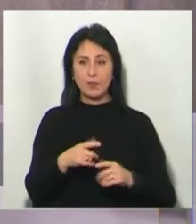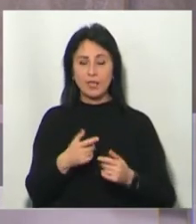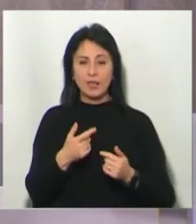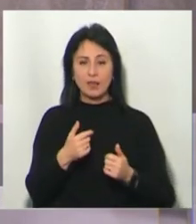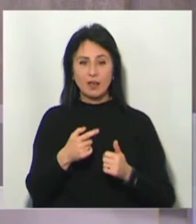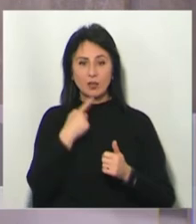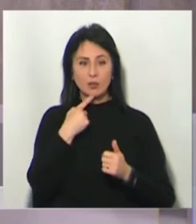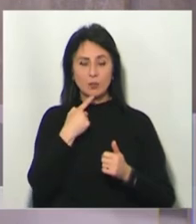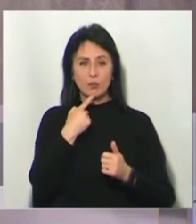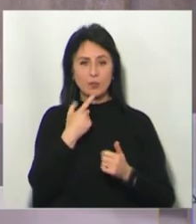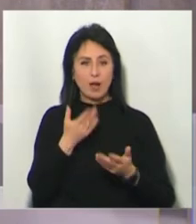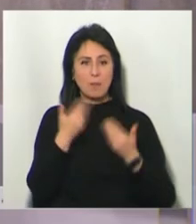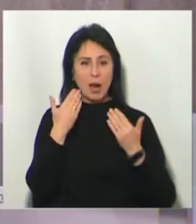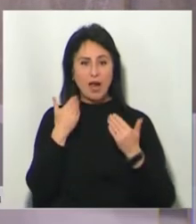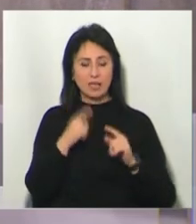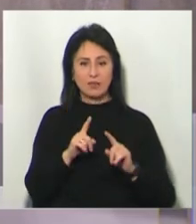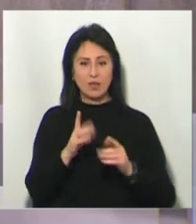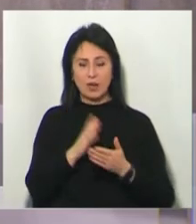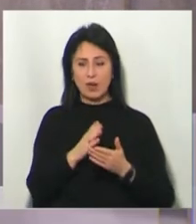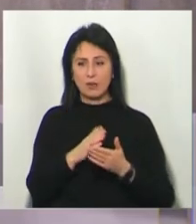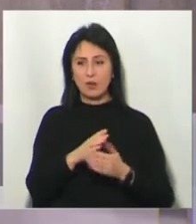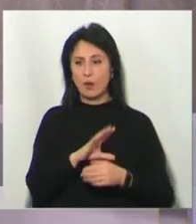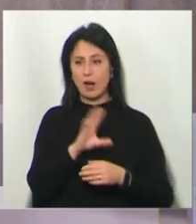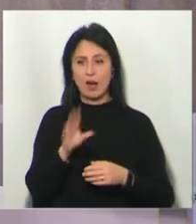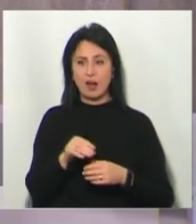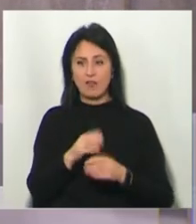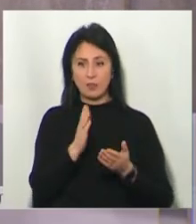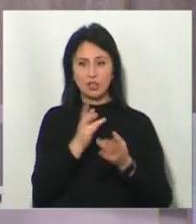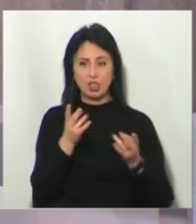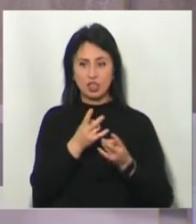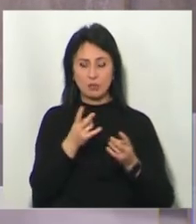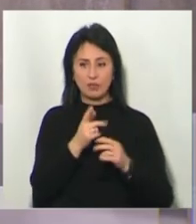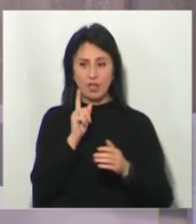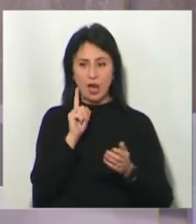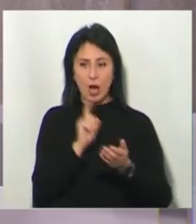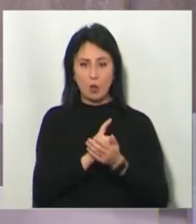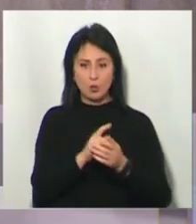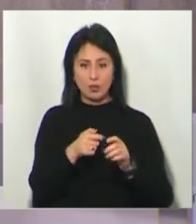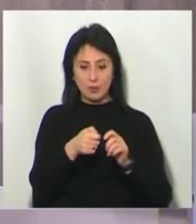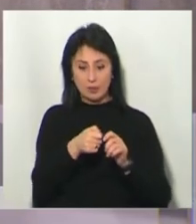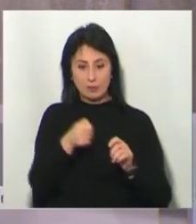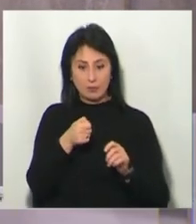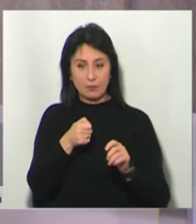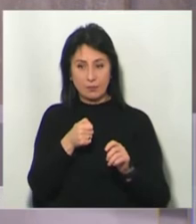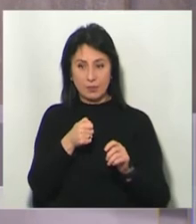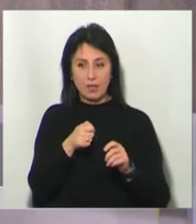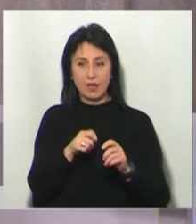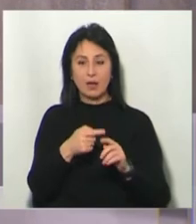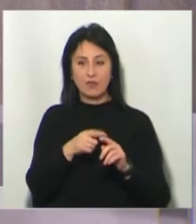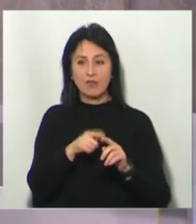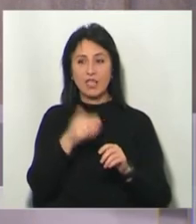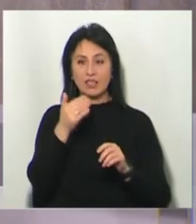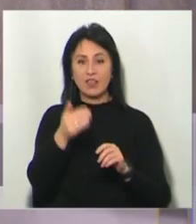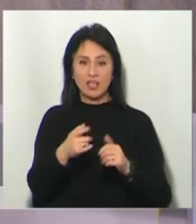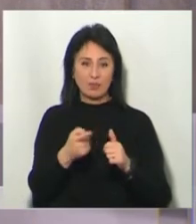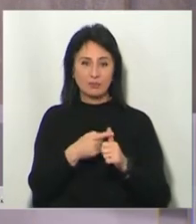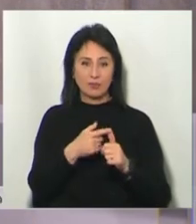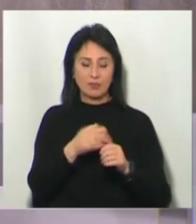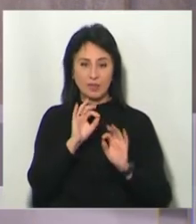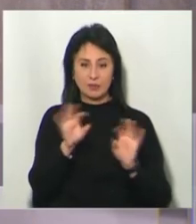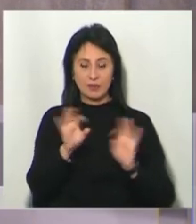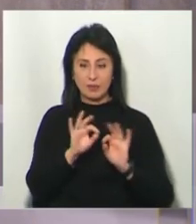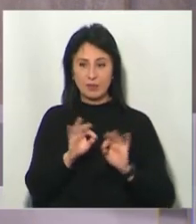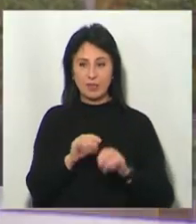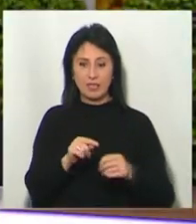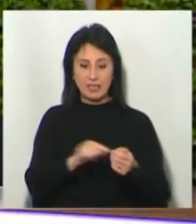ახსაქმელ მექანიზმზე, რომ როგორც ყველა გორგალს ჭირდება აუცილებლად ძაფის წვერი, რომლითაც გავხსნით. Აი თქვენ დაახლოებით ასე